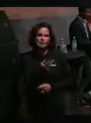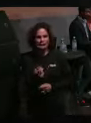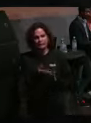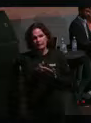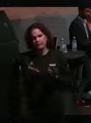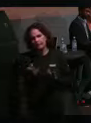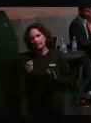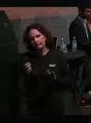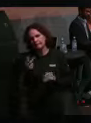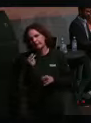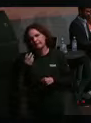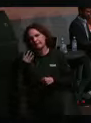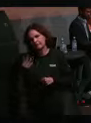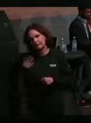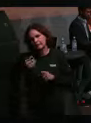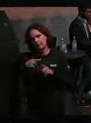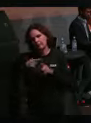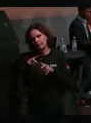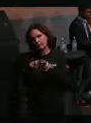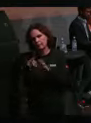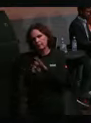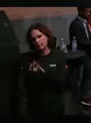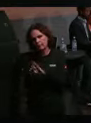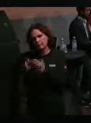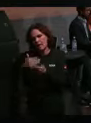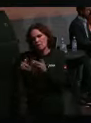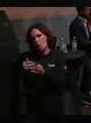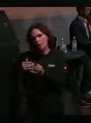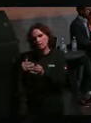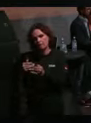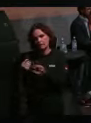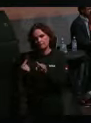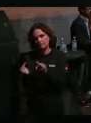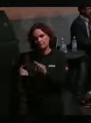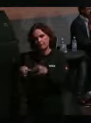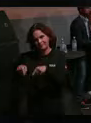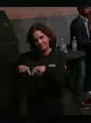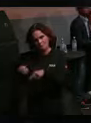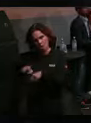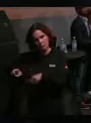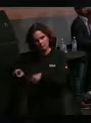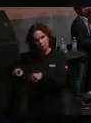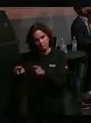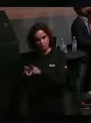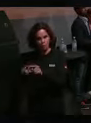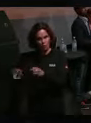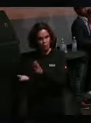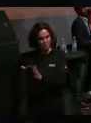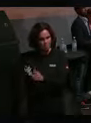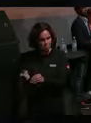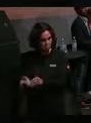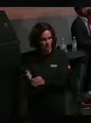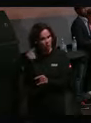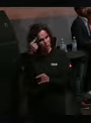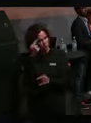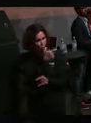2030-34 terawattimer ble det nevnt Miljødirektoratet har kommet frem til. Vi kan gjøre det litt mer generelt og si, tror dere vi